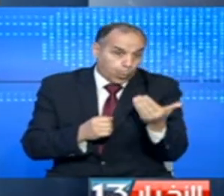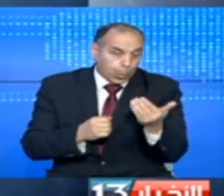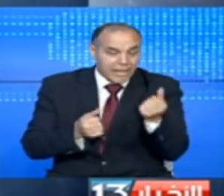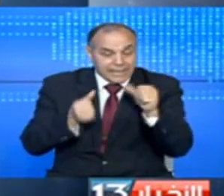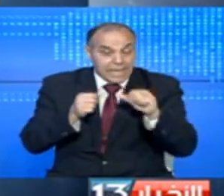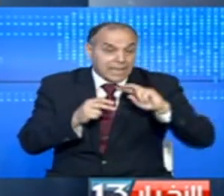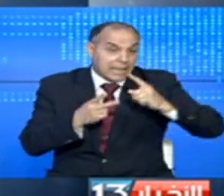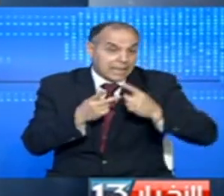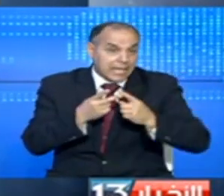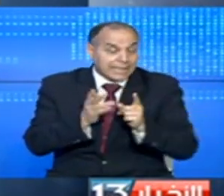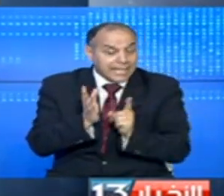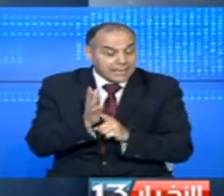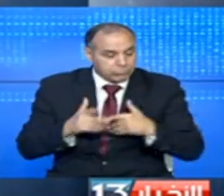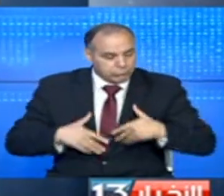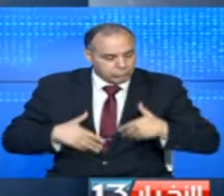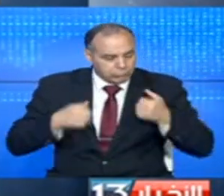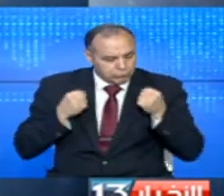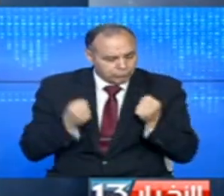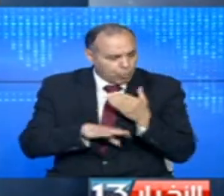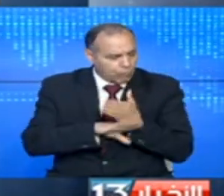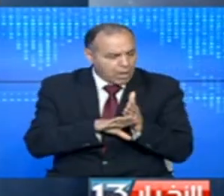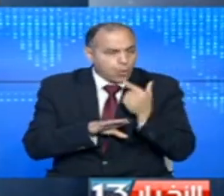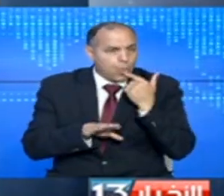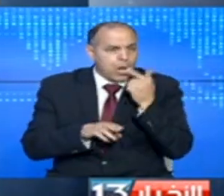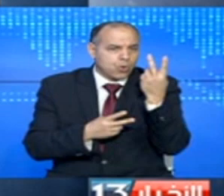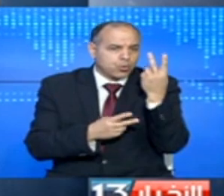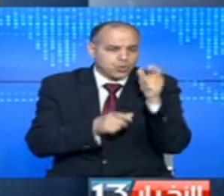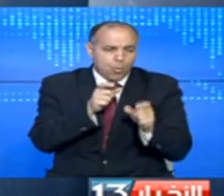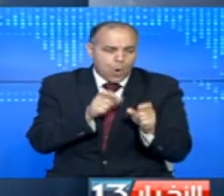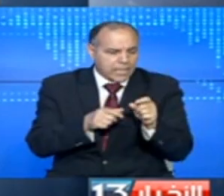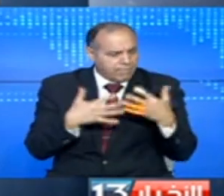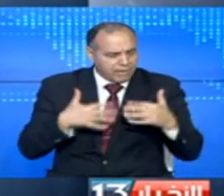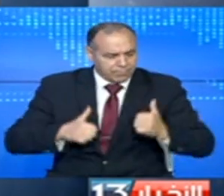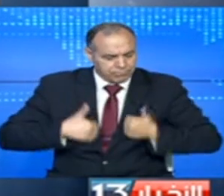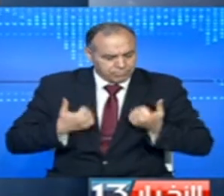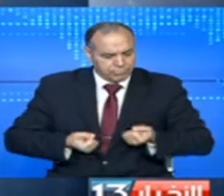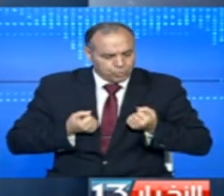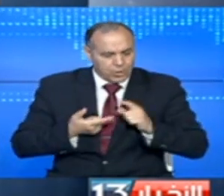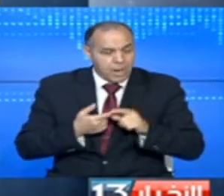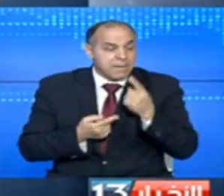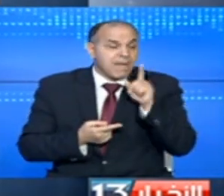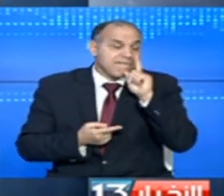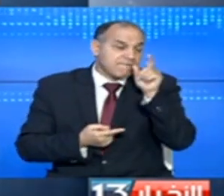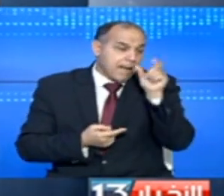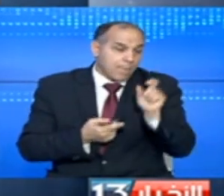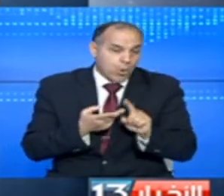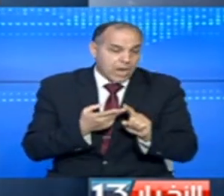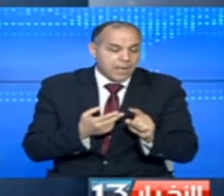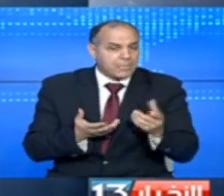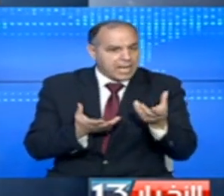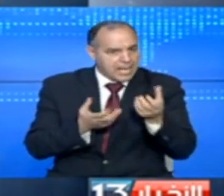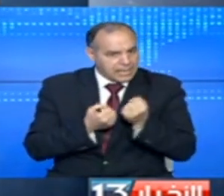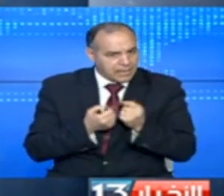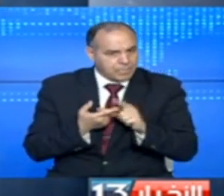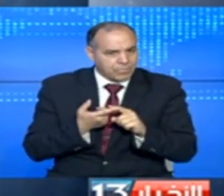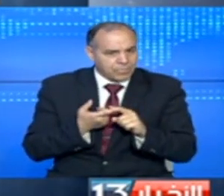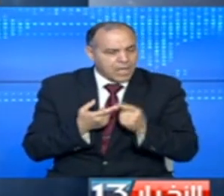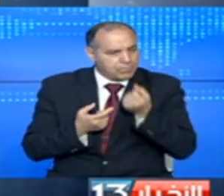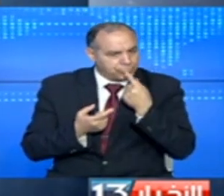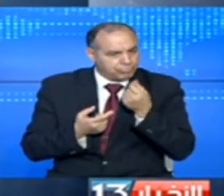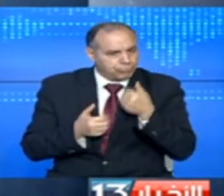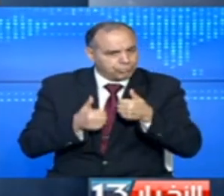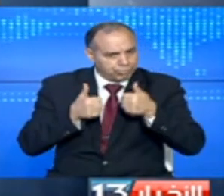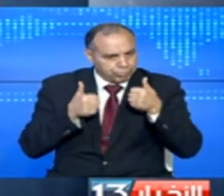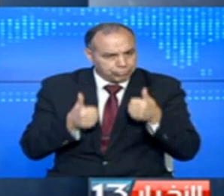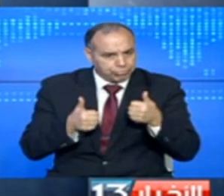الثاني للتأكيد الشفاء النهائي للزوز المواطنين هذوما، منهم مواطنة أخذت العلاج